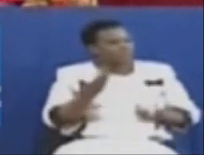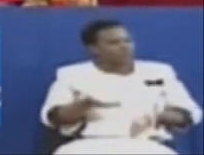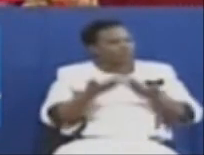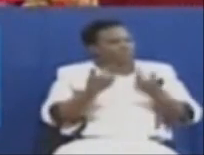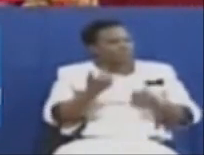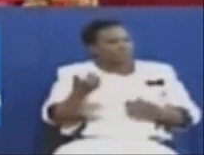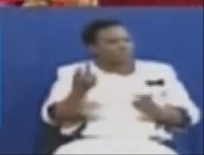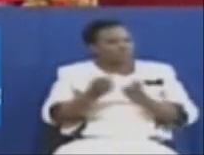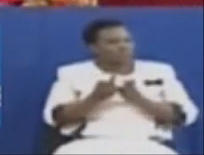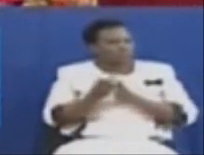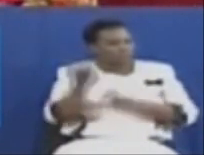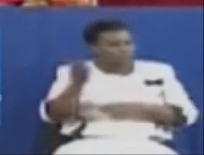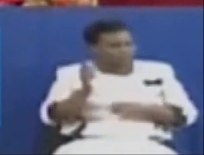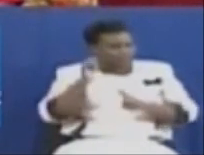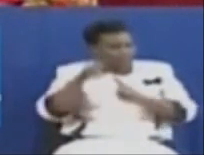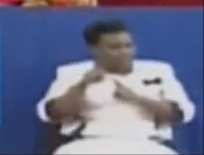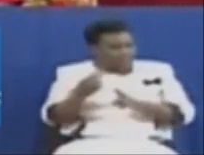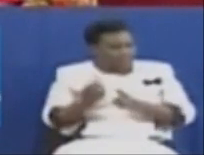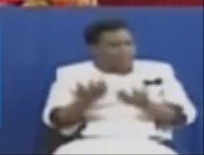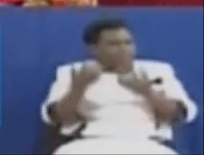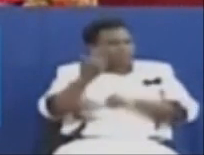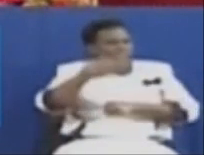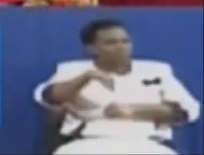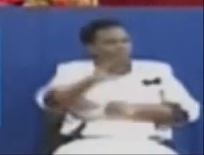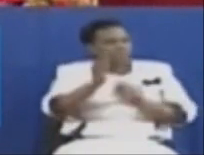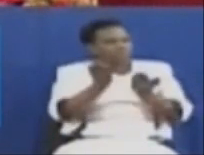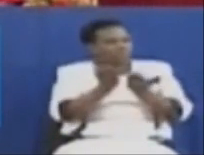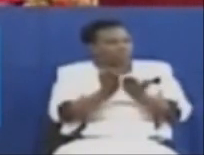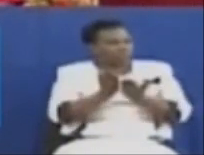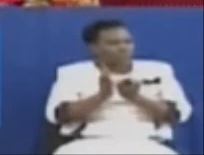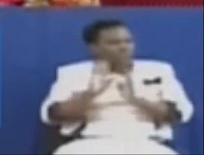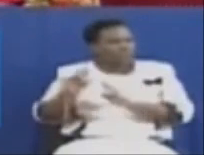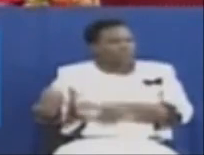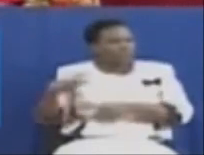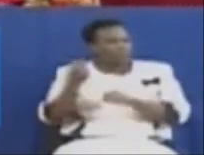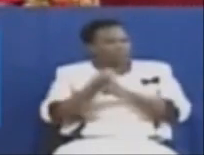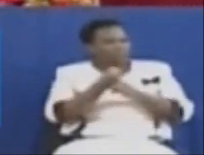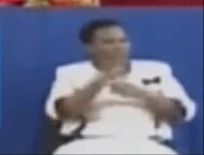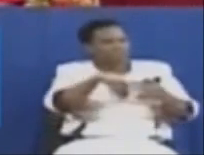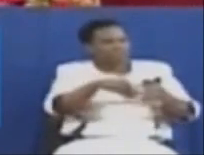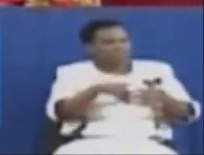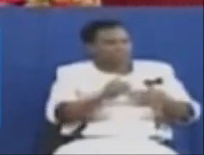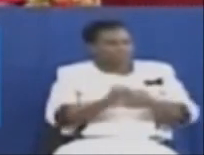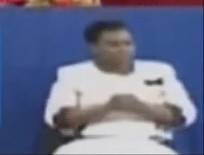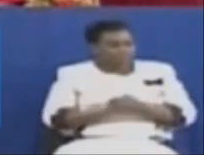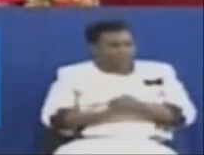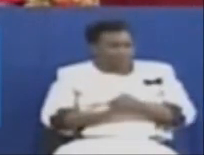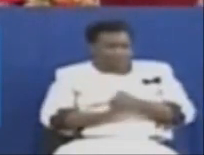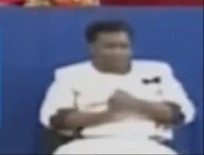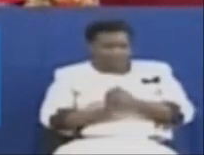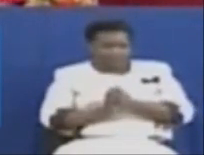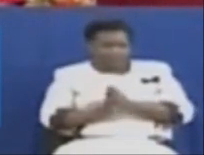hili wanaliona? Kama wanaliona, wanamnusuru vipi ule mtoto ili aweze kuendelea na masomo?